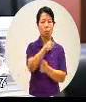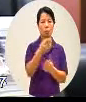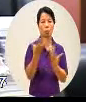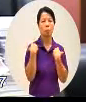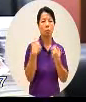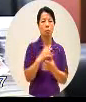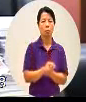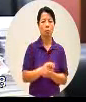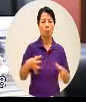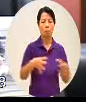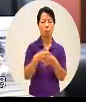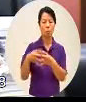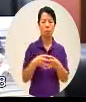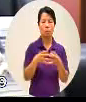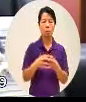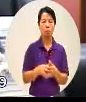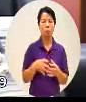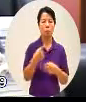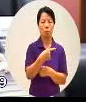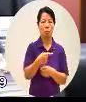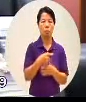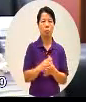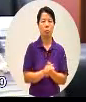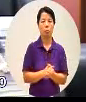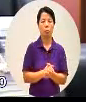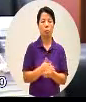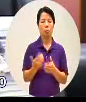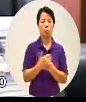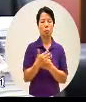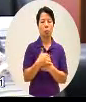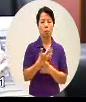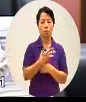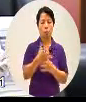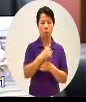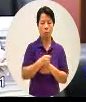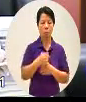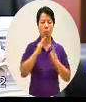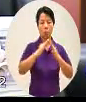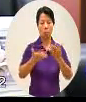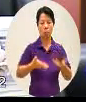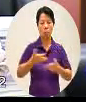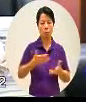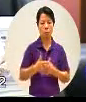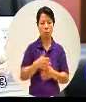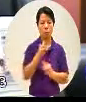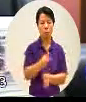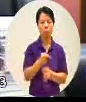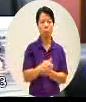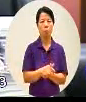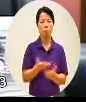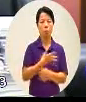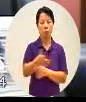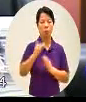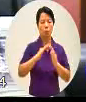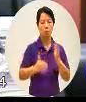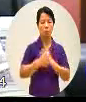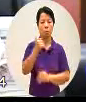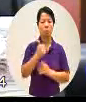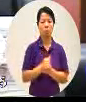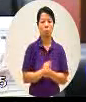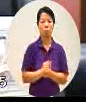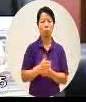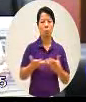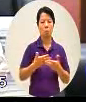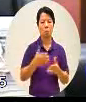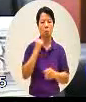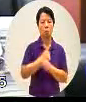来统合，来为我们做漂亮的施政计划，来让我们的市长他的政绩很好，来让我们的